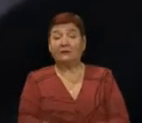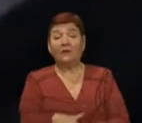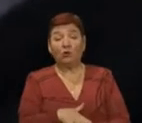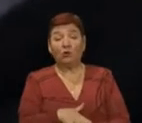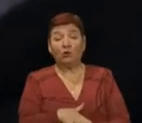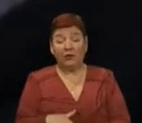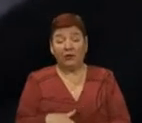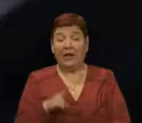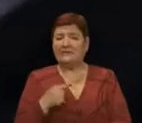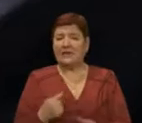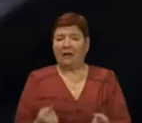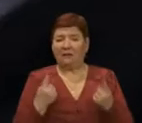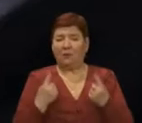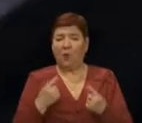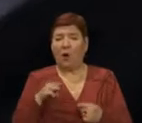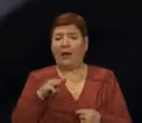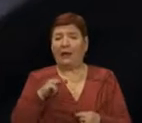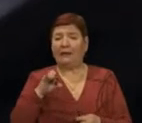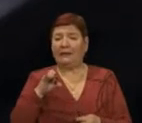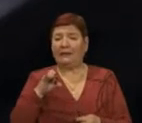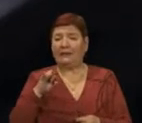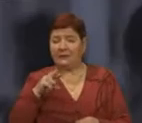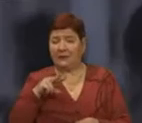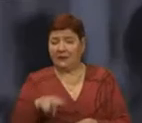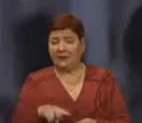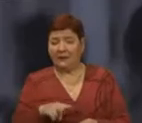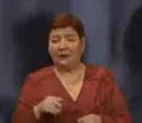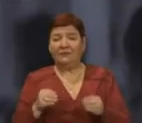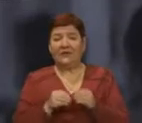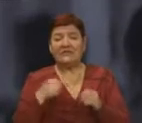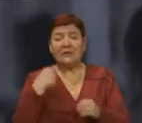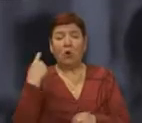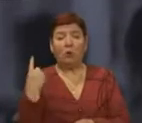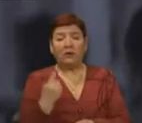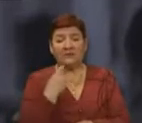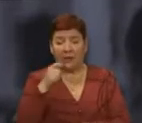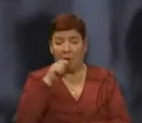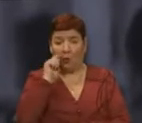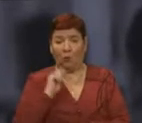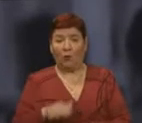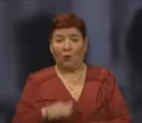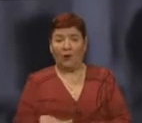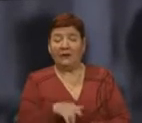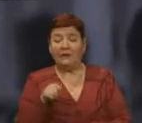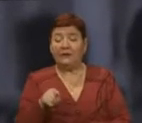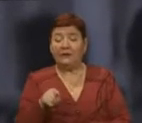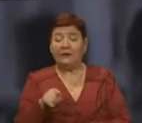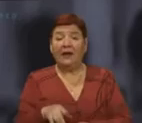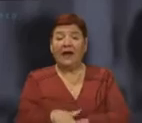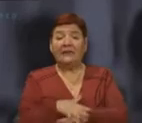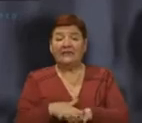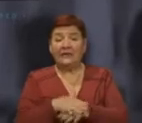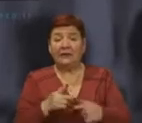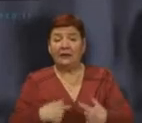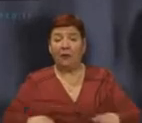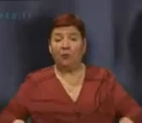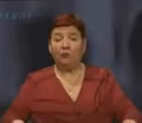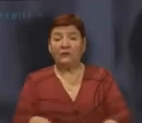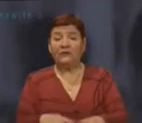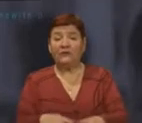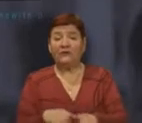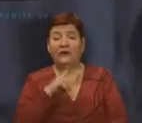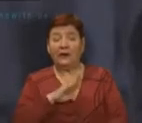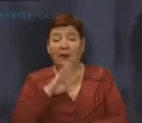територій. Це глибокий тил, це десь приблизно 10 областей України, це ті населені пункти, які